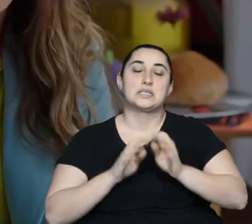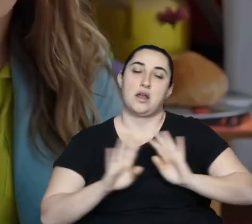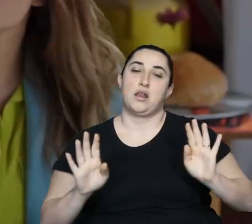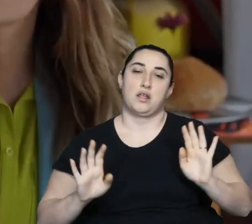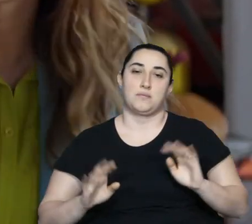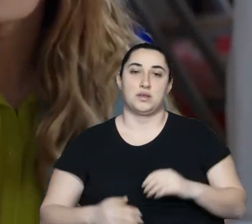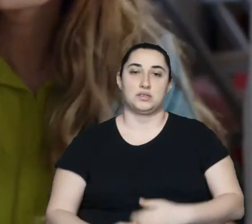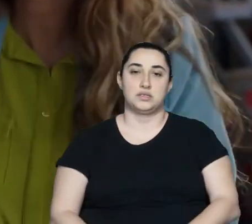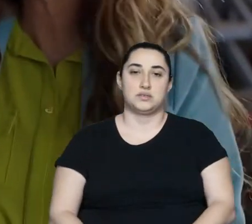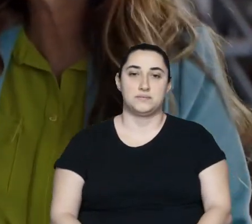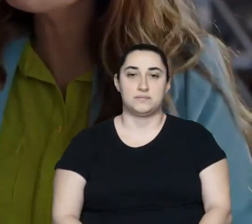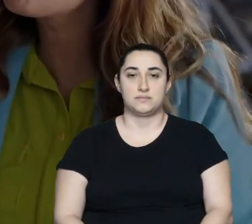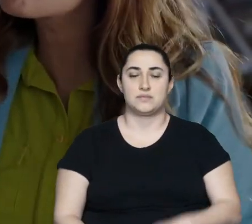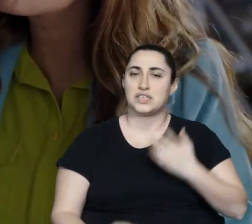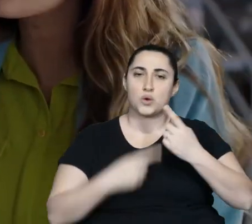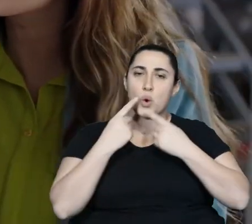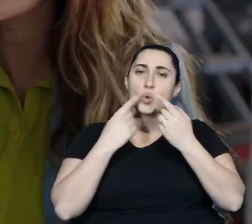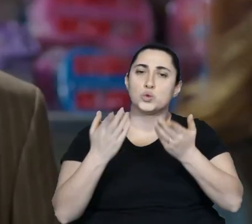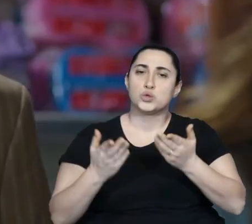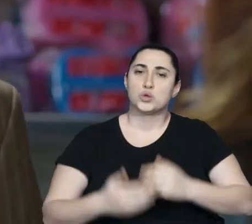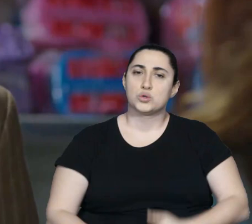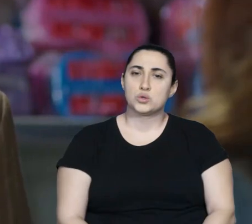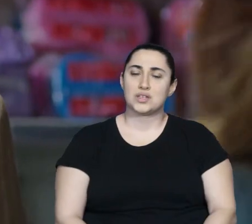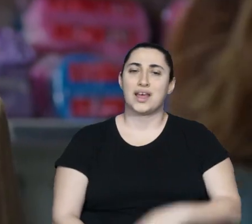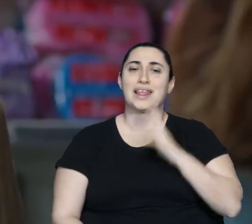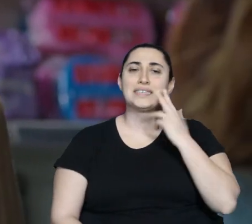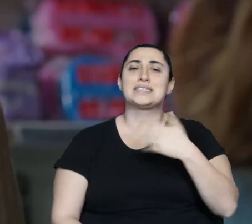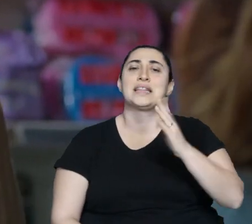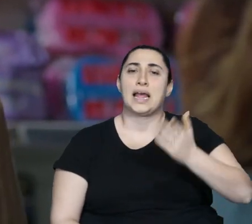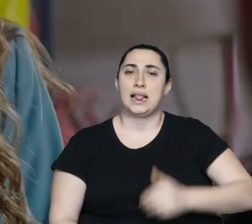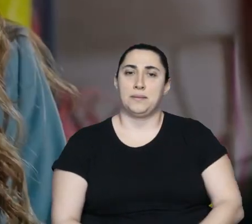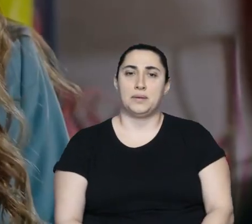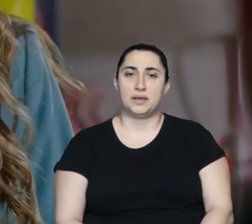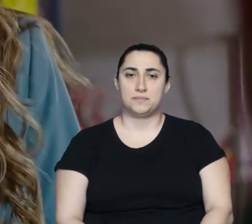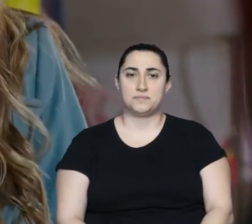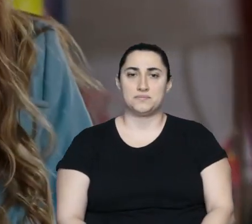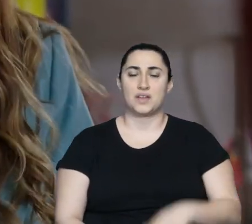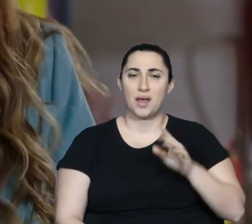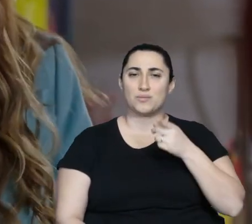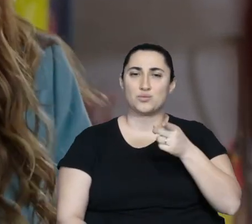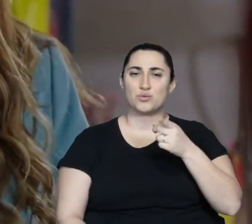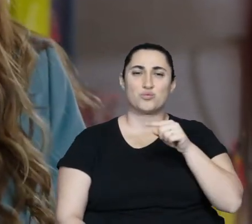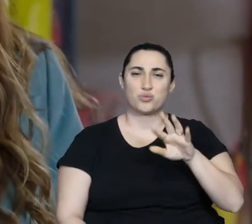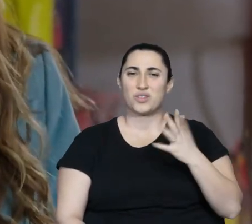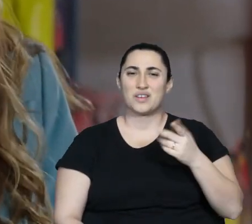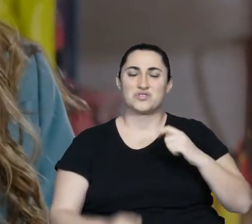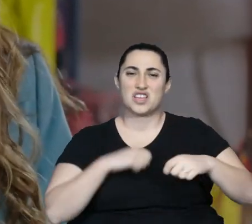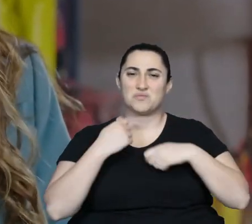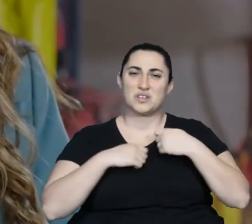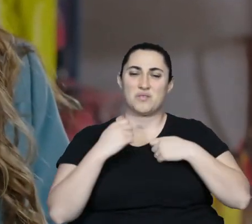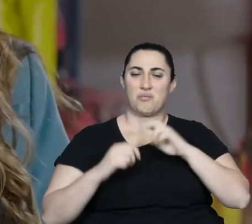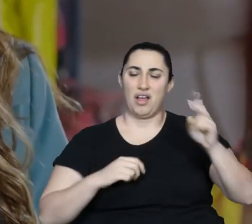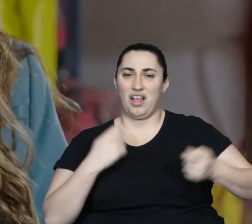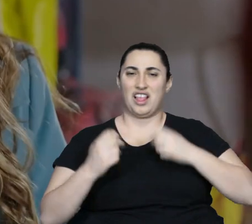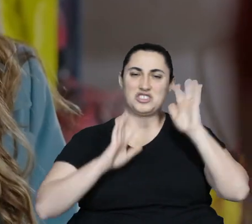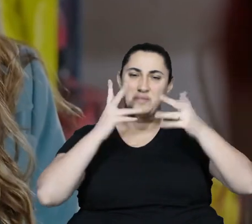yok. Burcu ayağı fırladı. Nasıl konuşuyorsun sen ya? Yazık değil mi bu insanlara? Hem bu ne bu ya? Bu saçma sapan